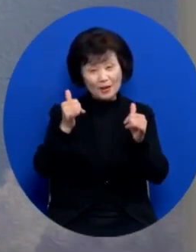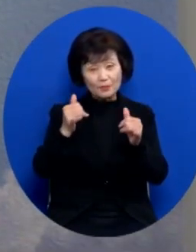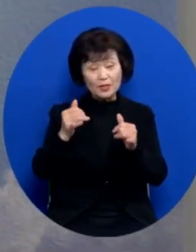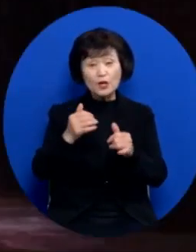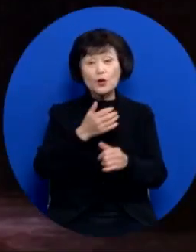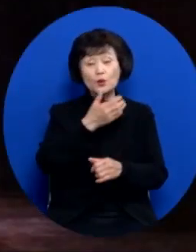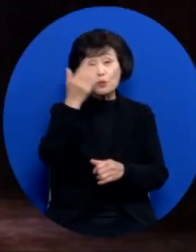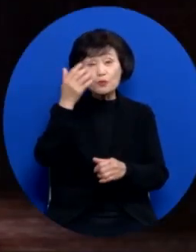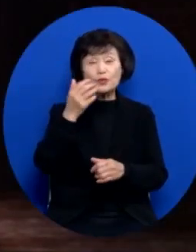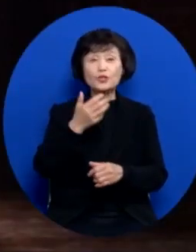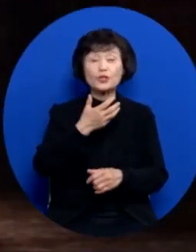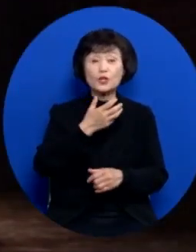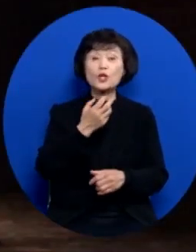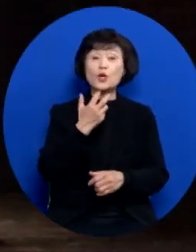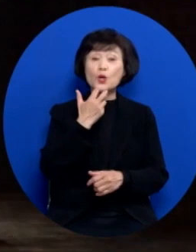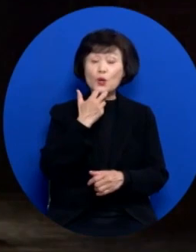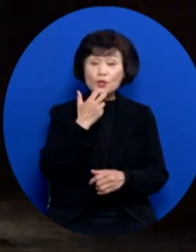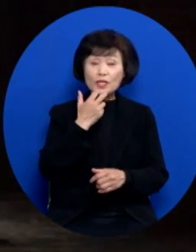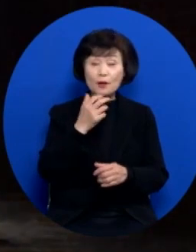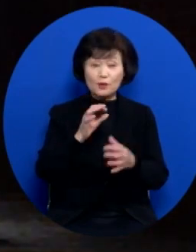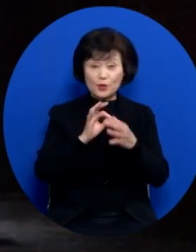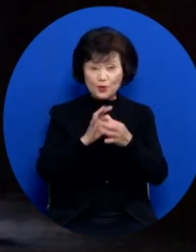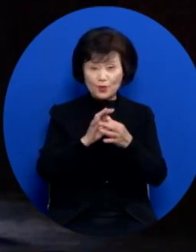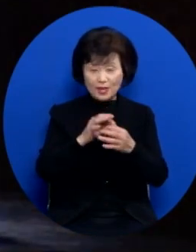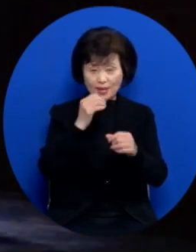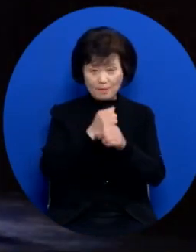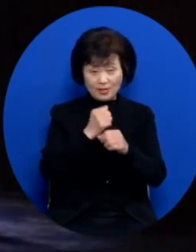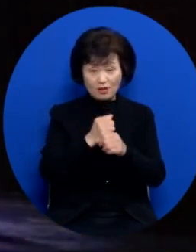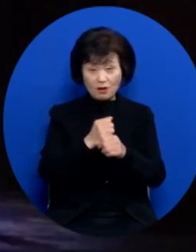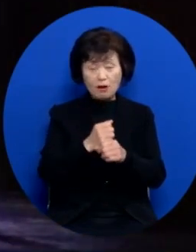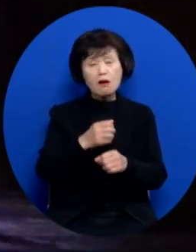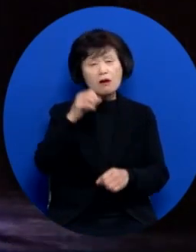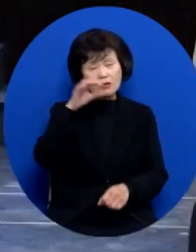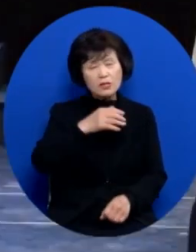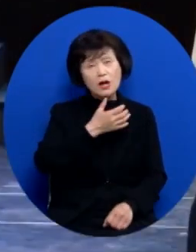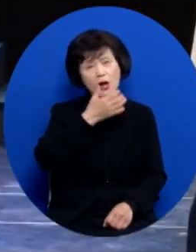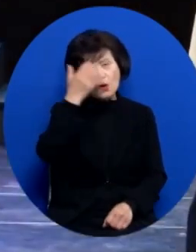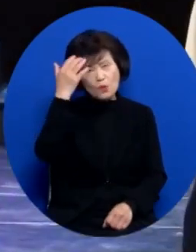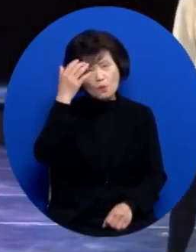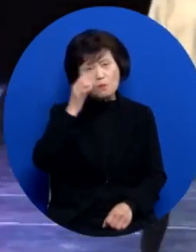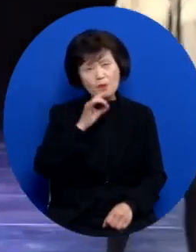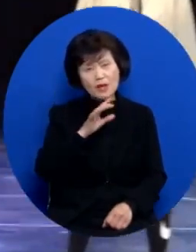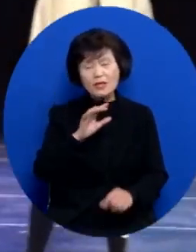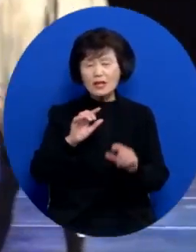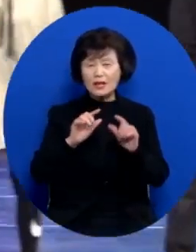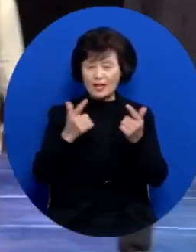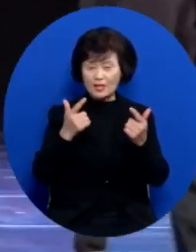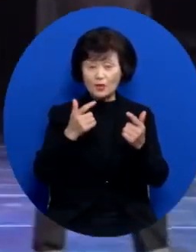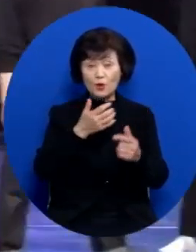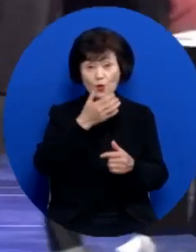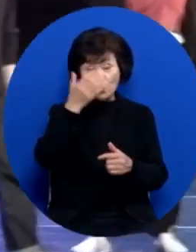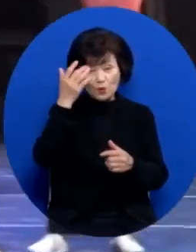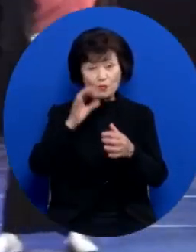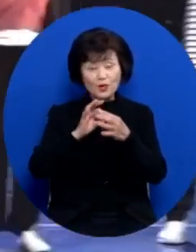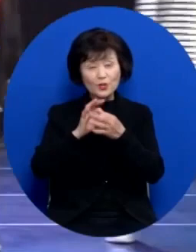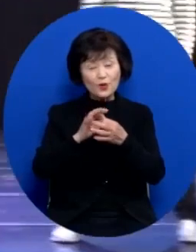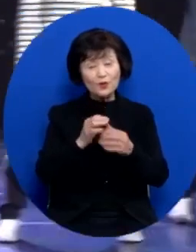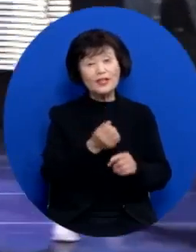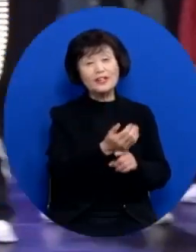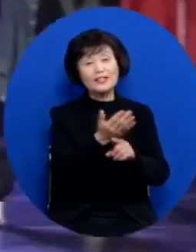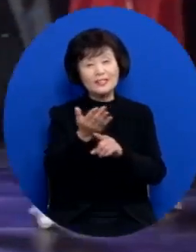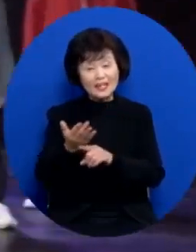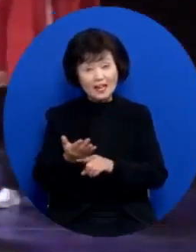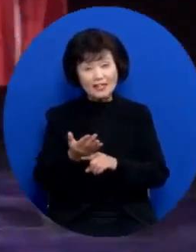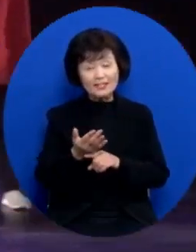꿈꾸는 요셉에서 착안해 만든 작품으로 단순히 꿈을 꾸는 것을 넘어 그 꿈을 전달하는 이들의 이야기를